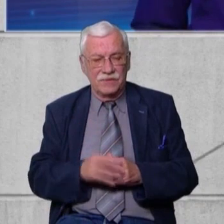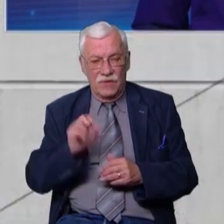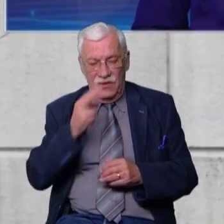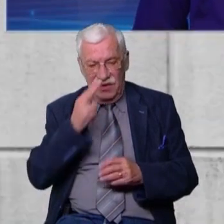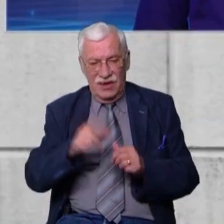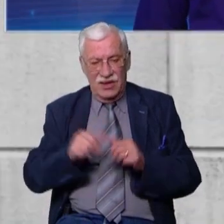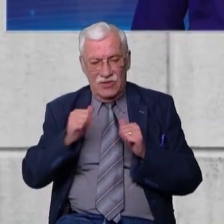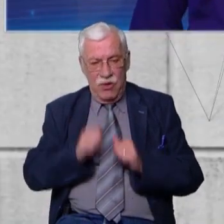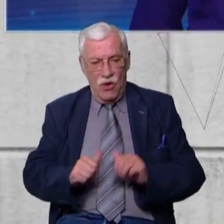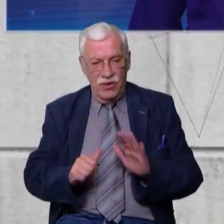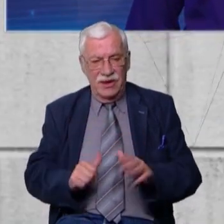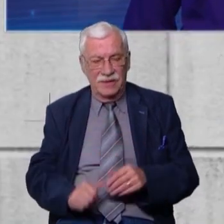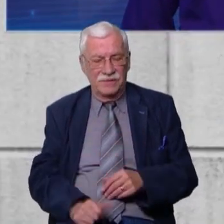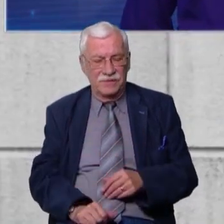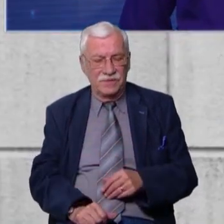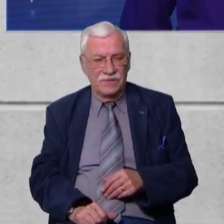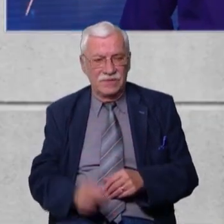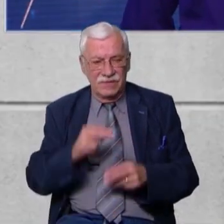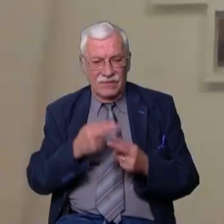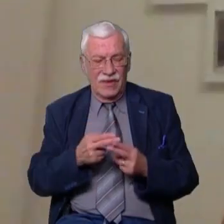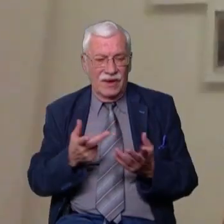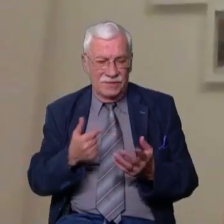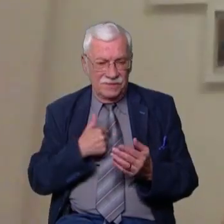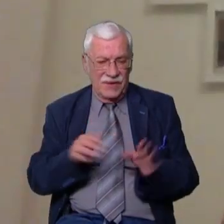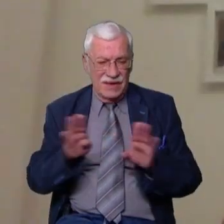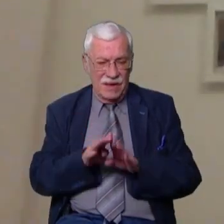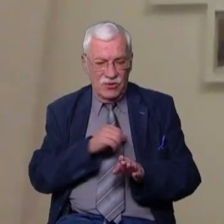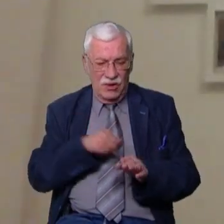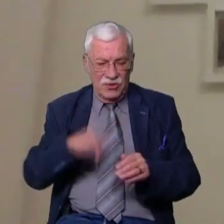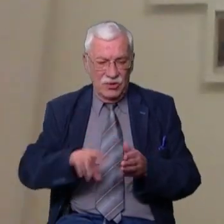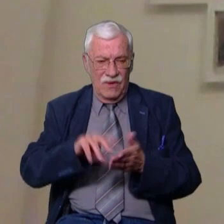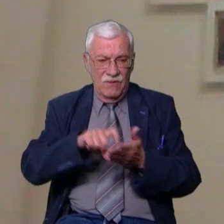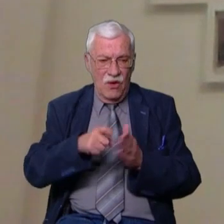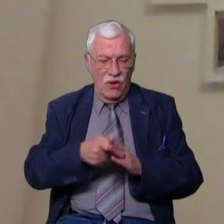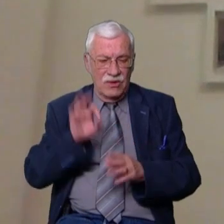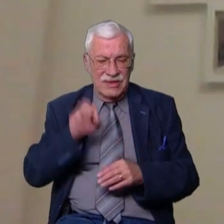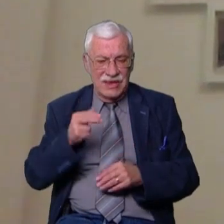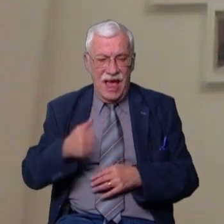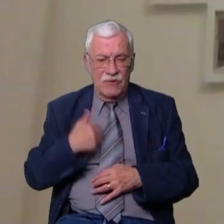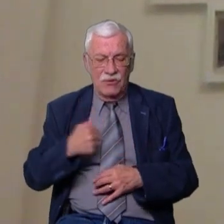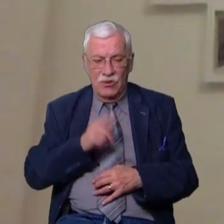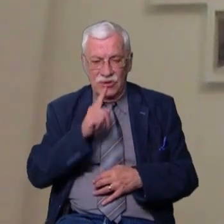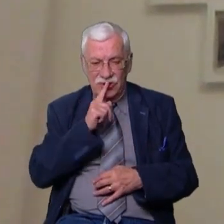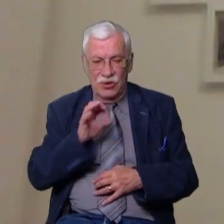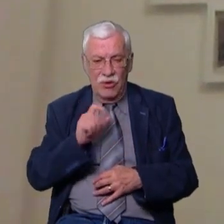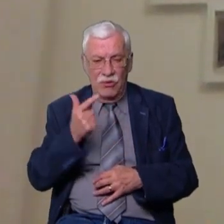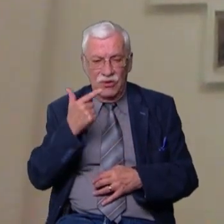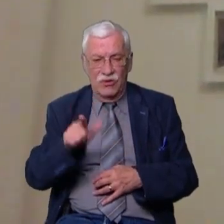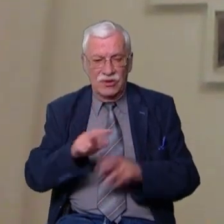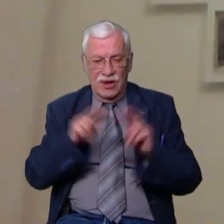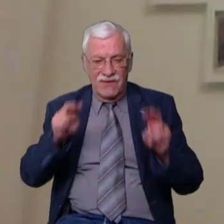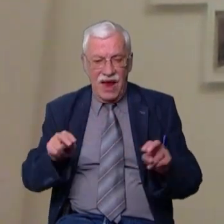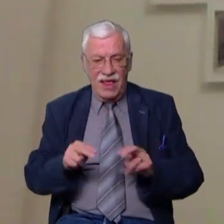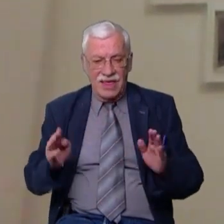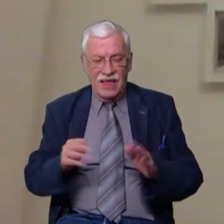że spokojnie raczej. Wiesz co, zamknąłem się w pokoju syna, żeby było cicho, bo po 2 tygodniach kwarantanny